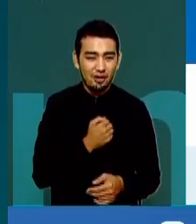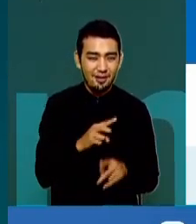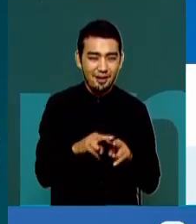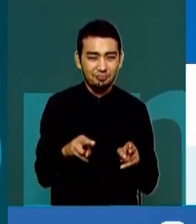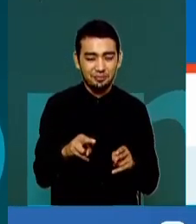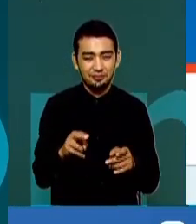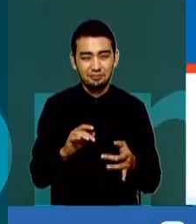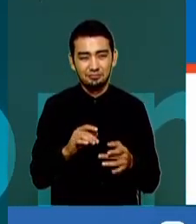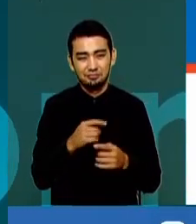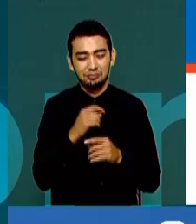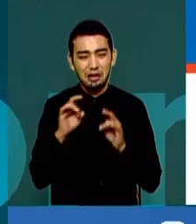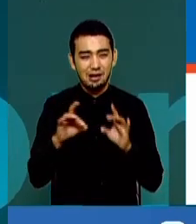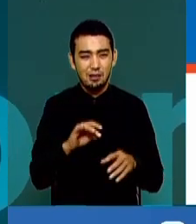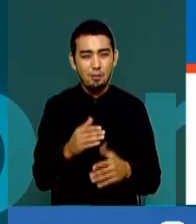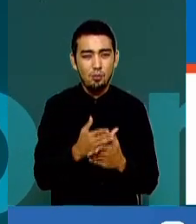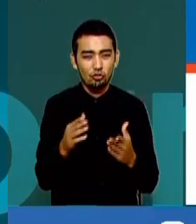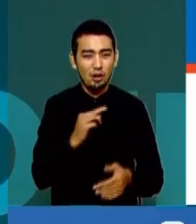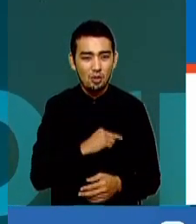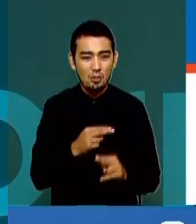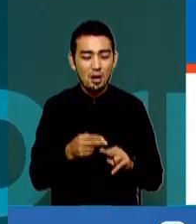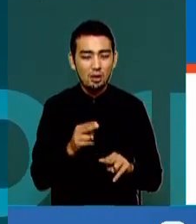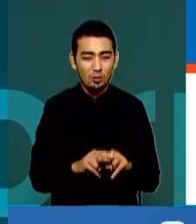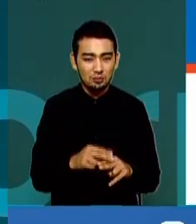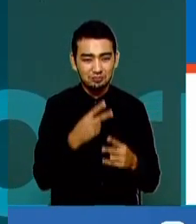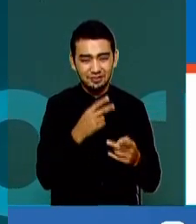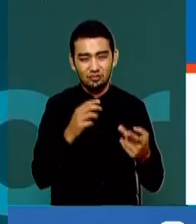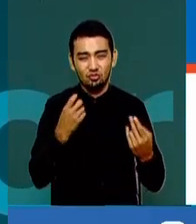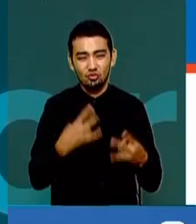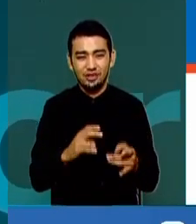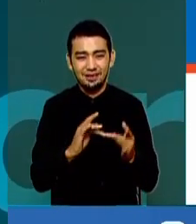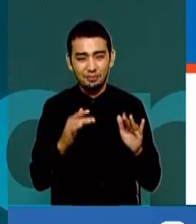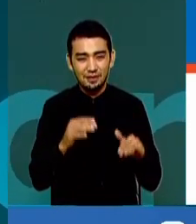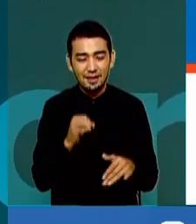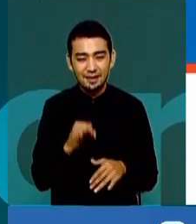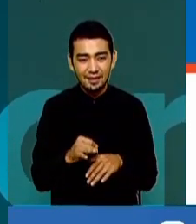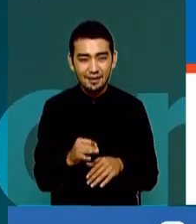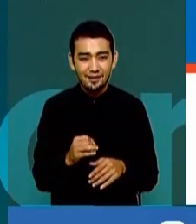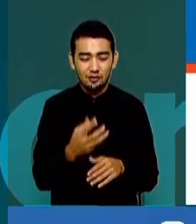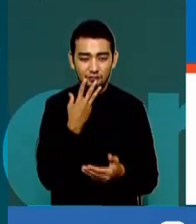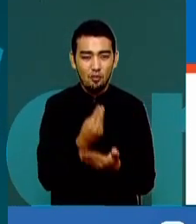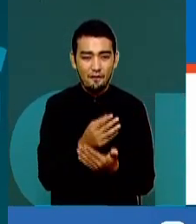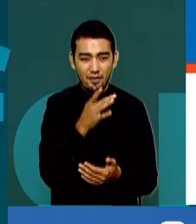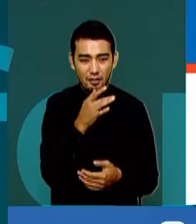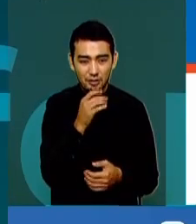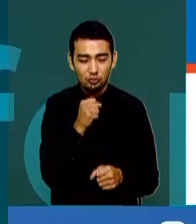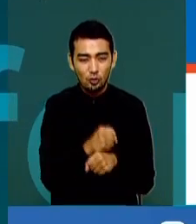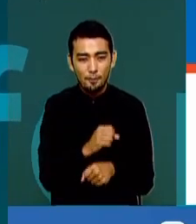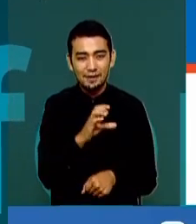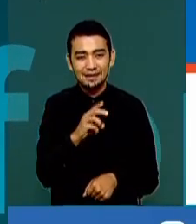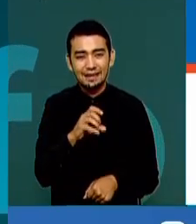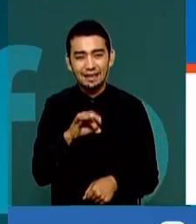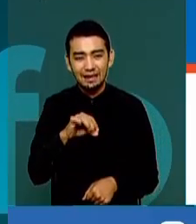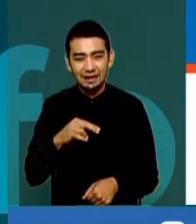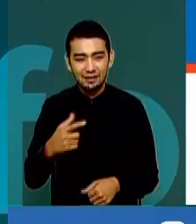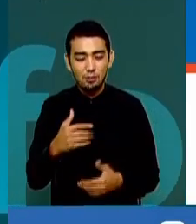маркетинговый подход больше работает, поэтому надо пропагандировать население, чтобы они вовремя прошли скрининговые